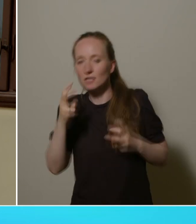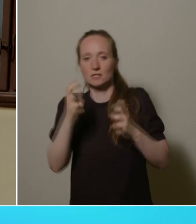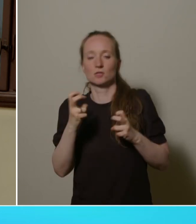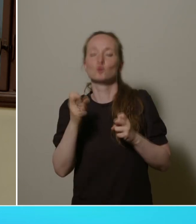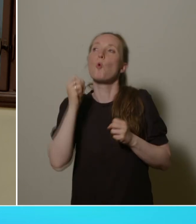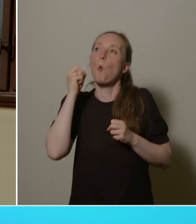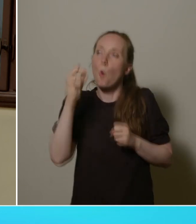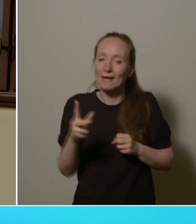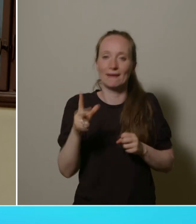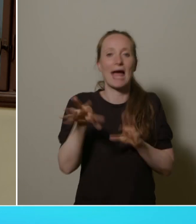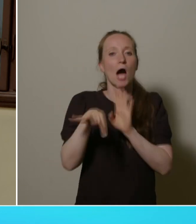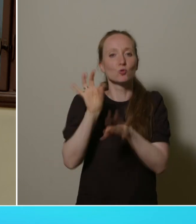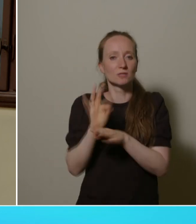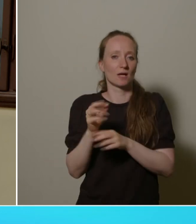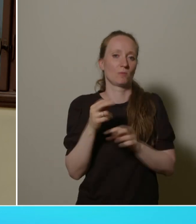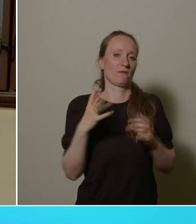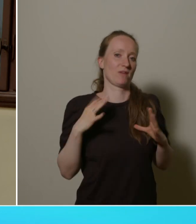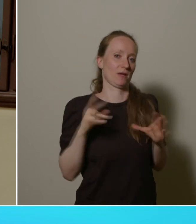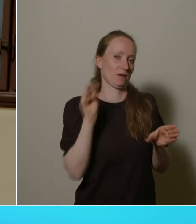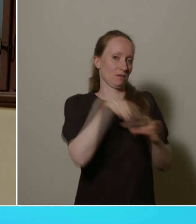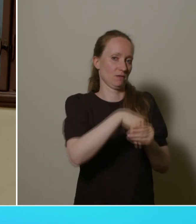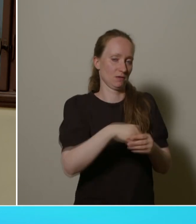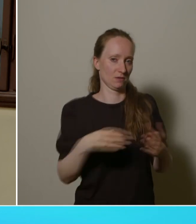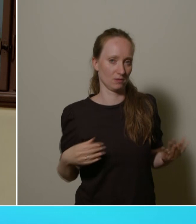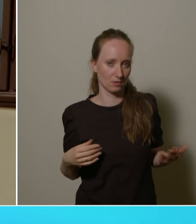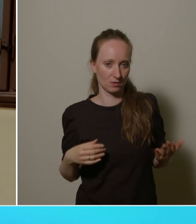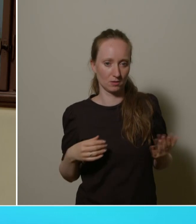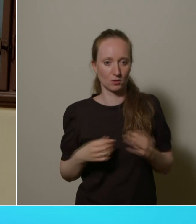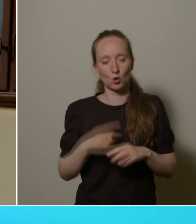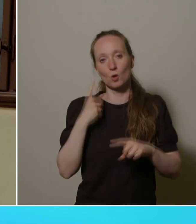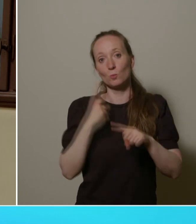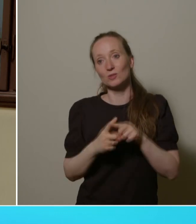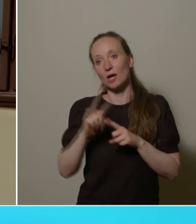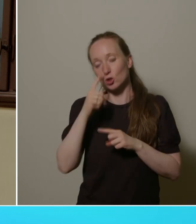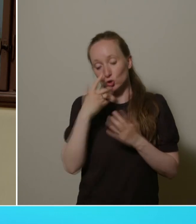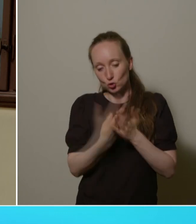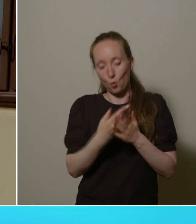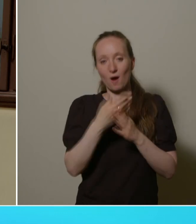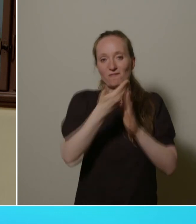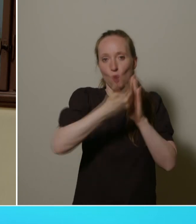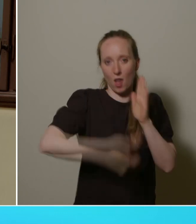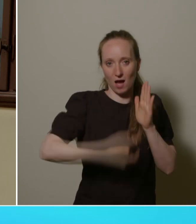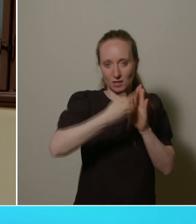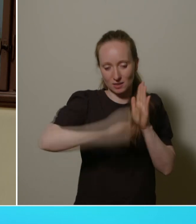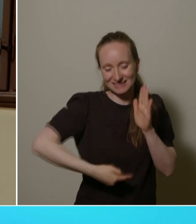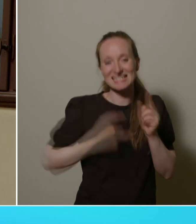dass wir versuchen, mit den Beschlusspunkten die Arbeitszeit zu reduzieren, indem